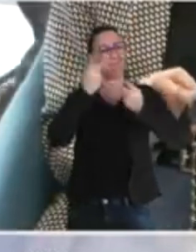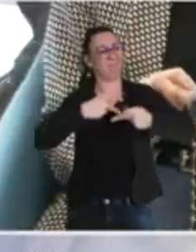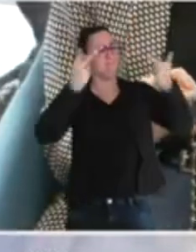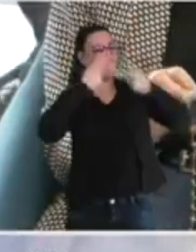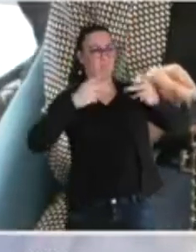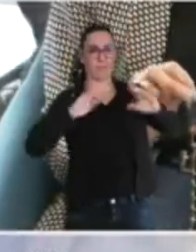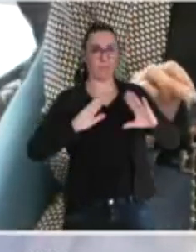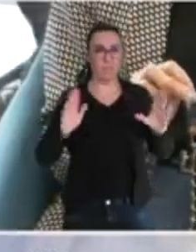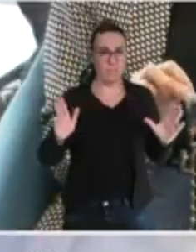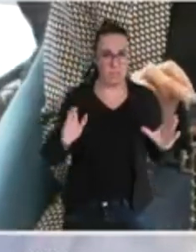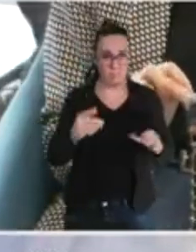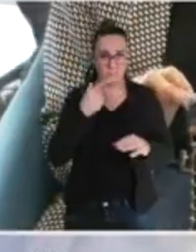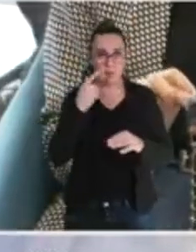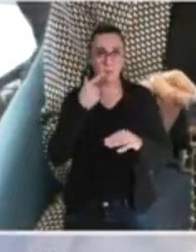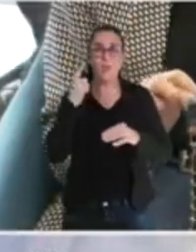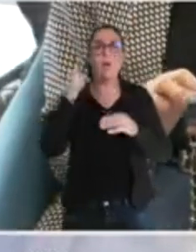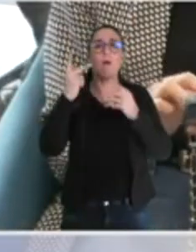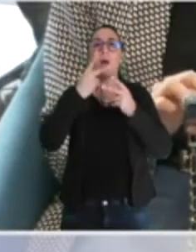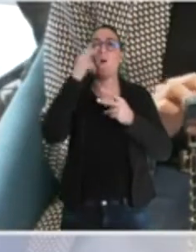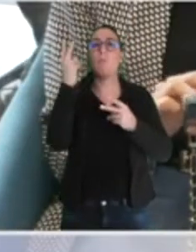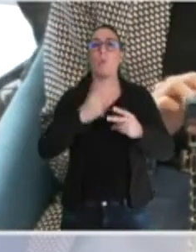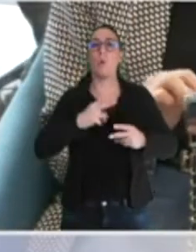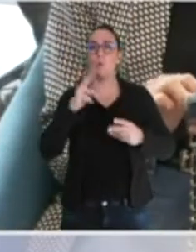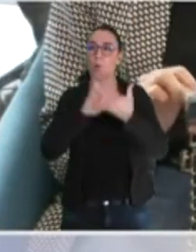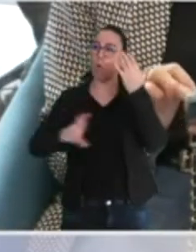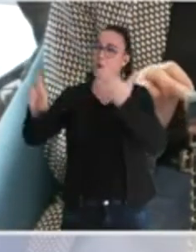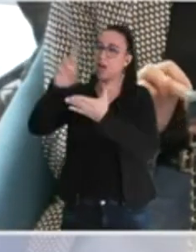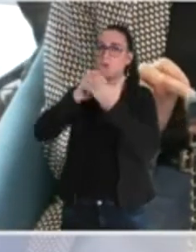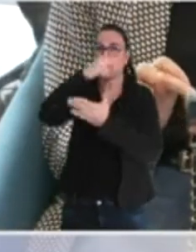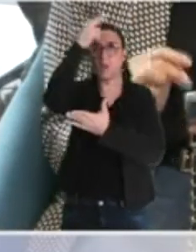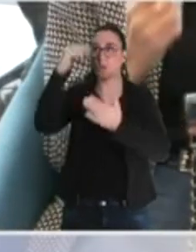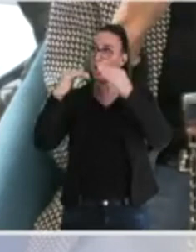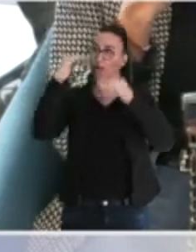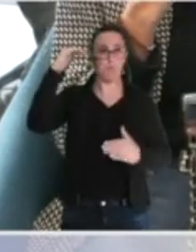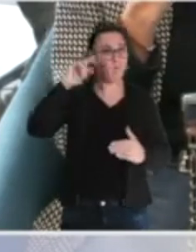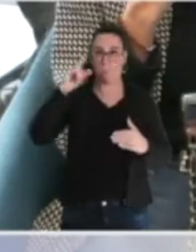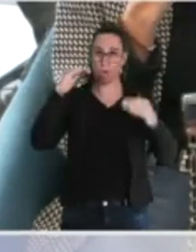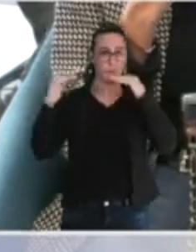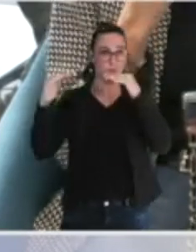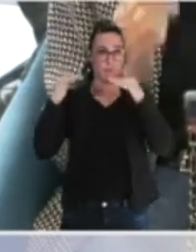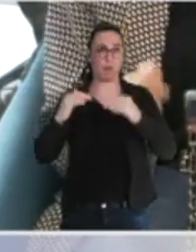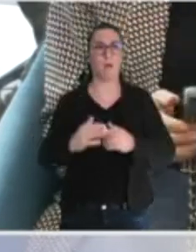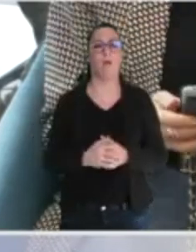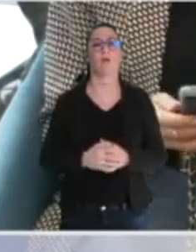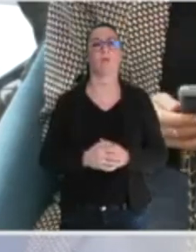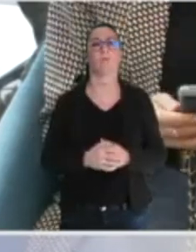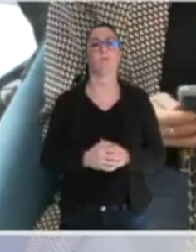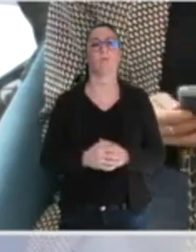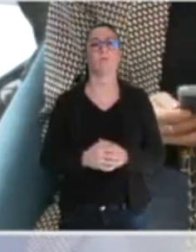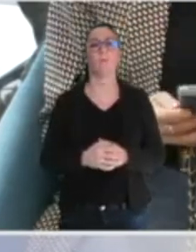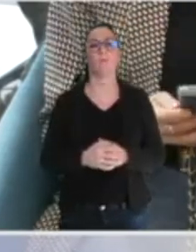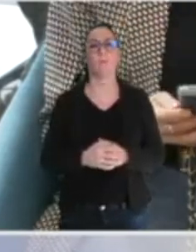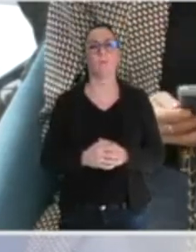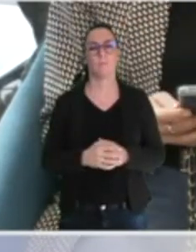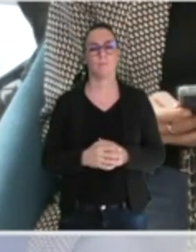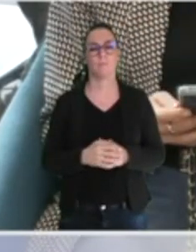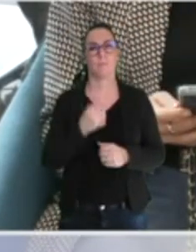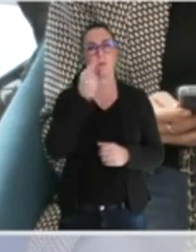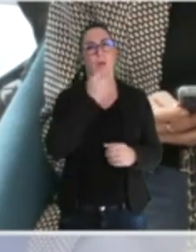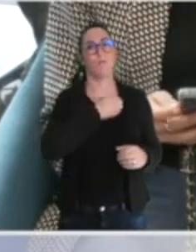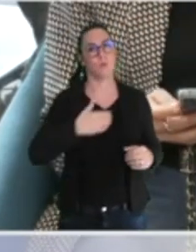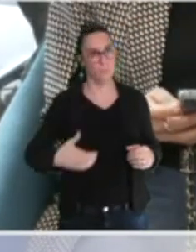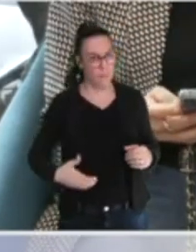pas plus réduit les expositions aux polluants que la moyenne régionale et nationale. Voilà pour le pilier environnemental. Monsieur le